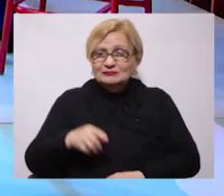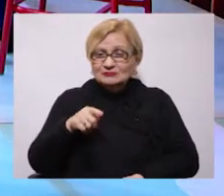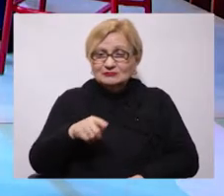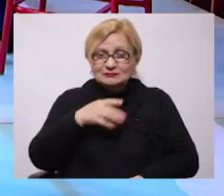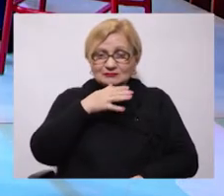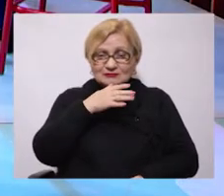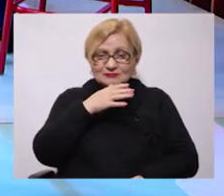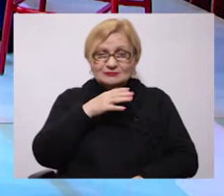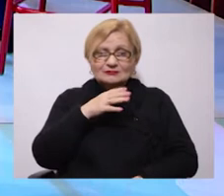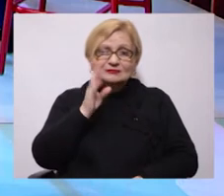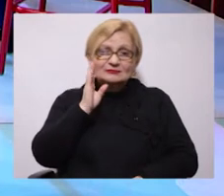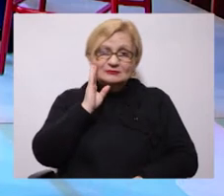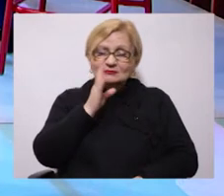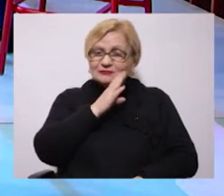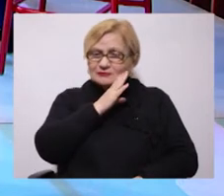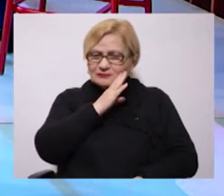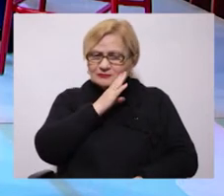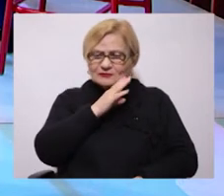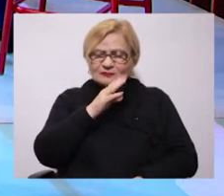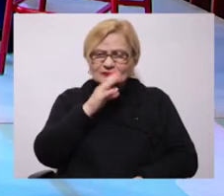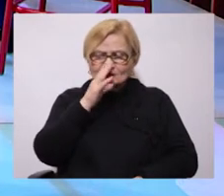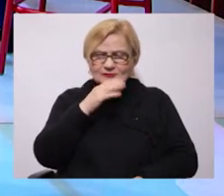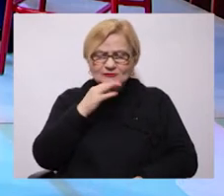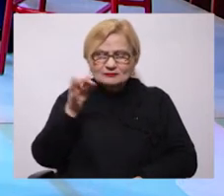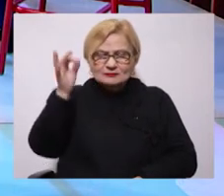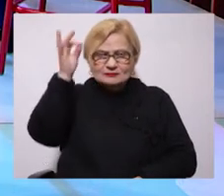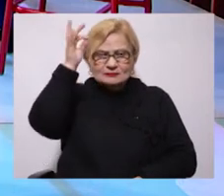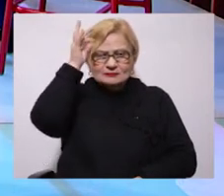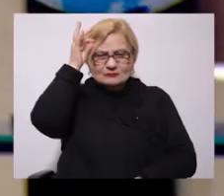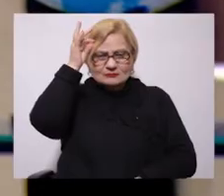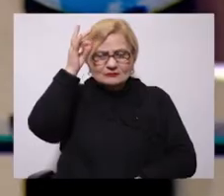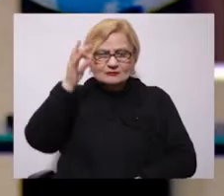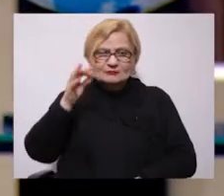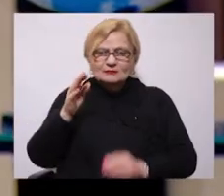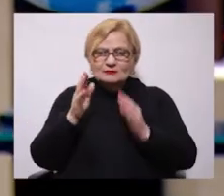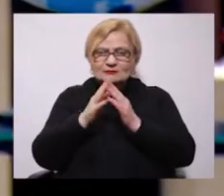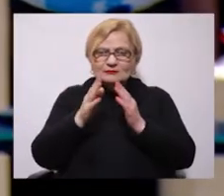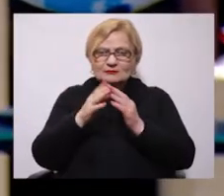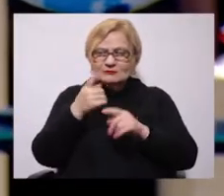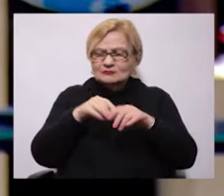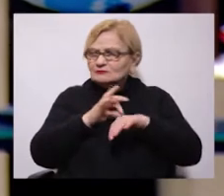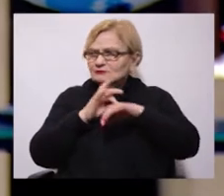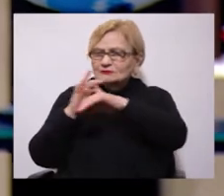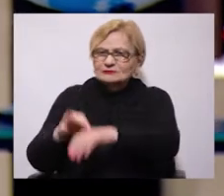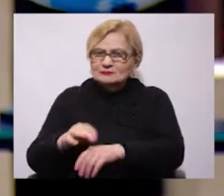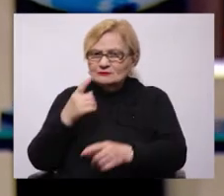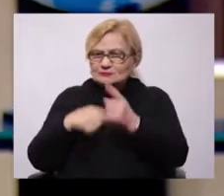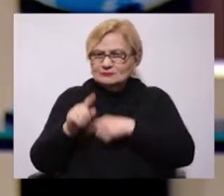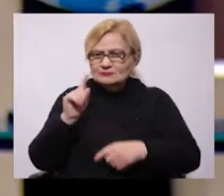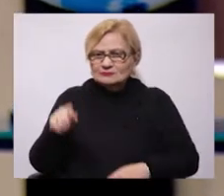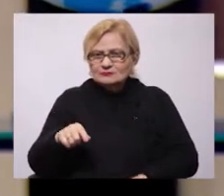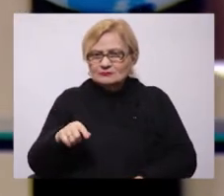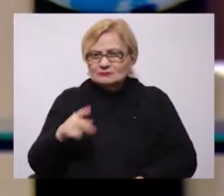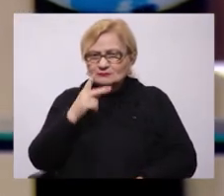დროს დედმამასაც რაღაც გაახსენდა. სასწრაფოდ დეიზი შინ დააბრუნეს და რა თქმა უნდა,